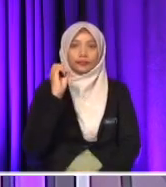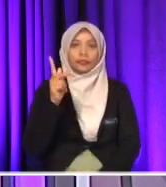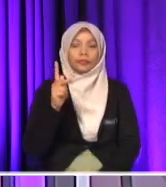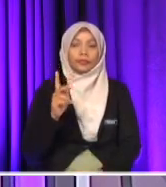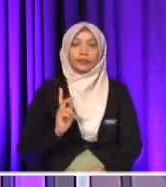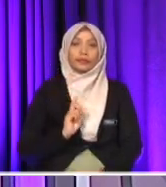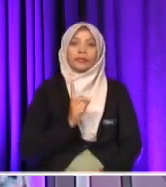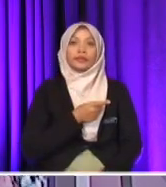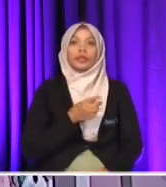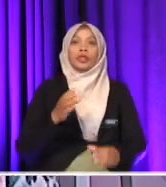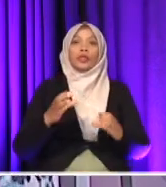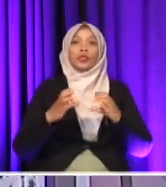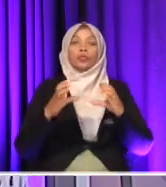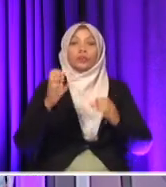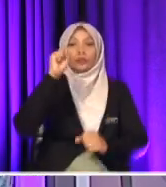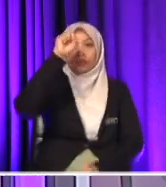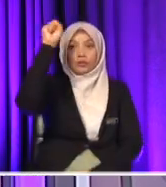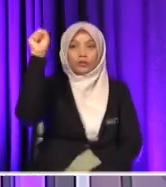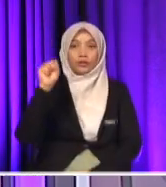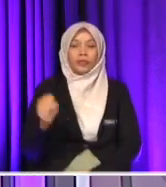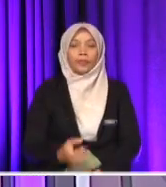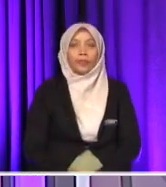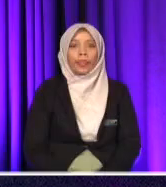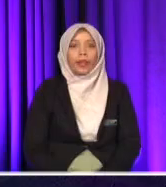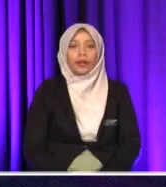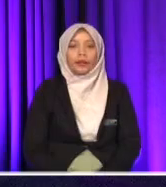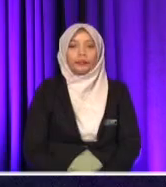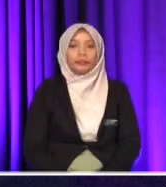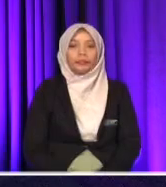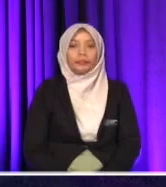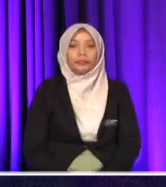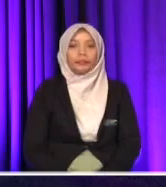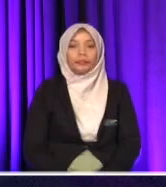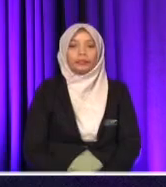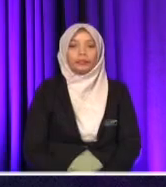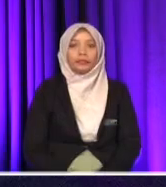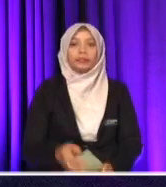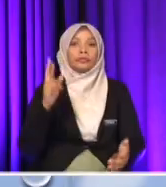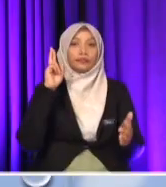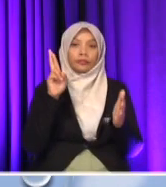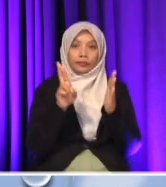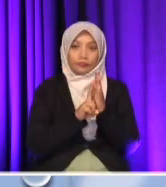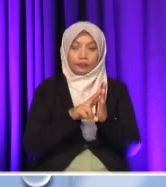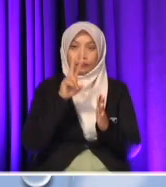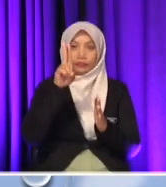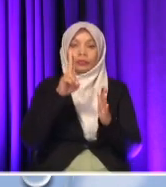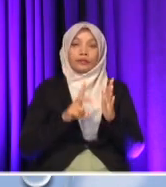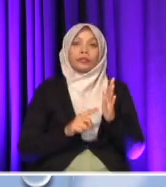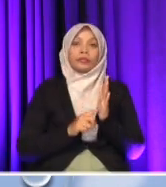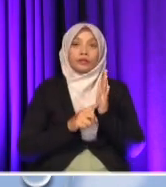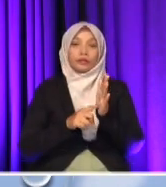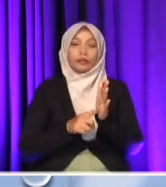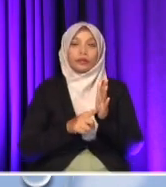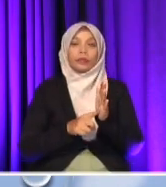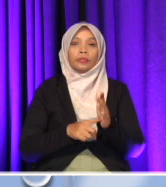cuba soalan. Okey, boleh cuba soalan? Boleh tak Fizi? Kita cuba soalan ni. Boleh. Okey, Raja 2 ni menunjukkan lita